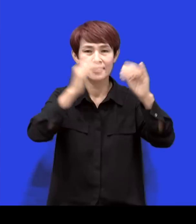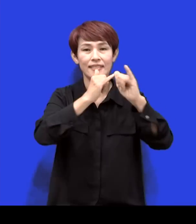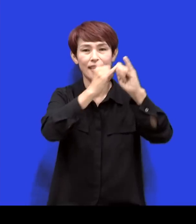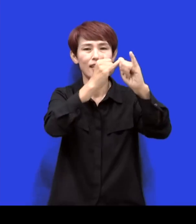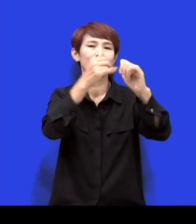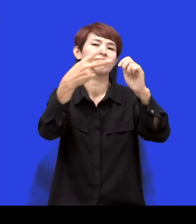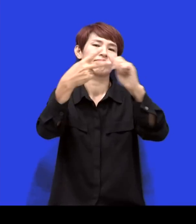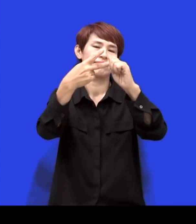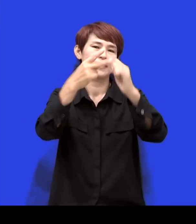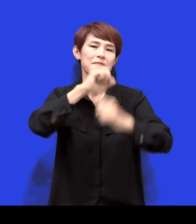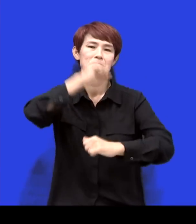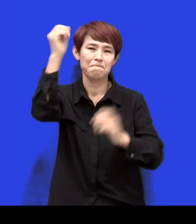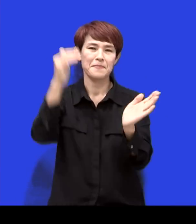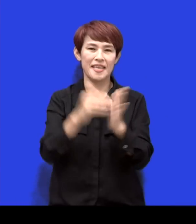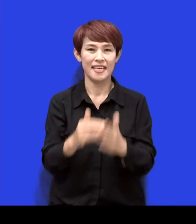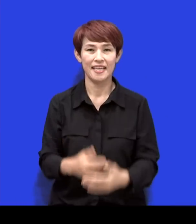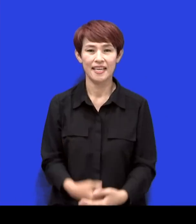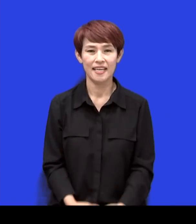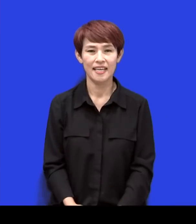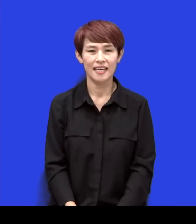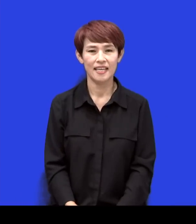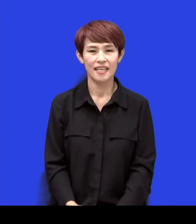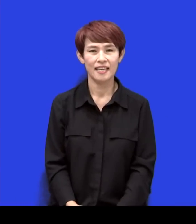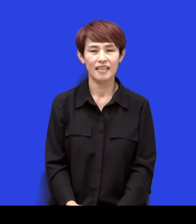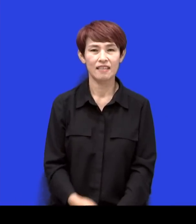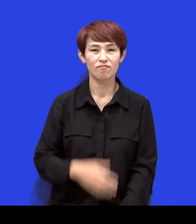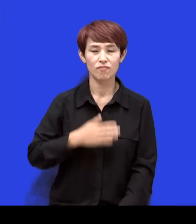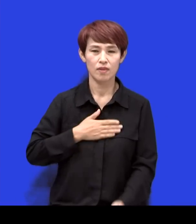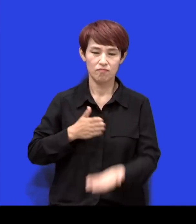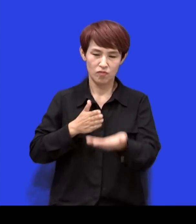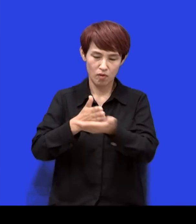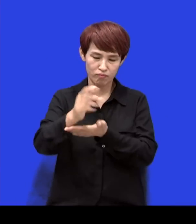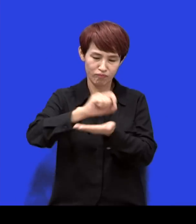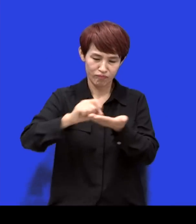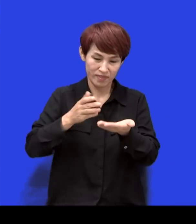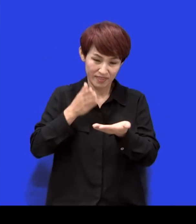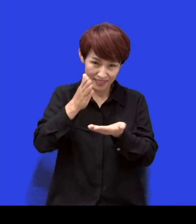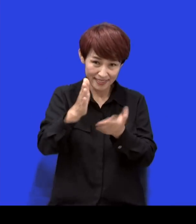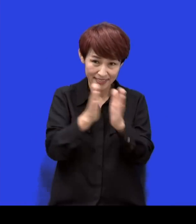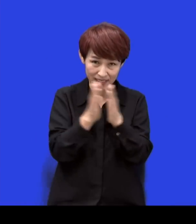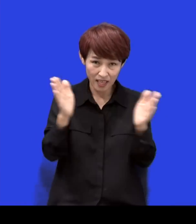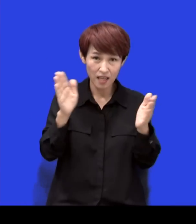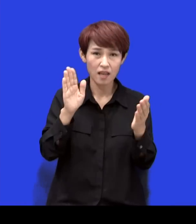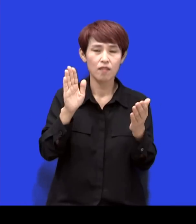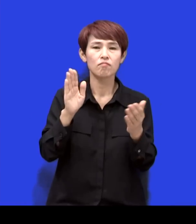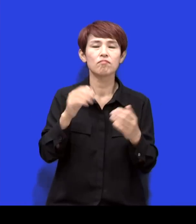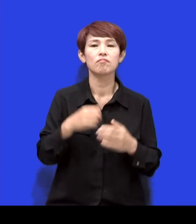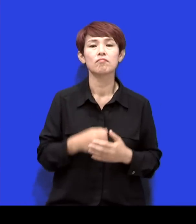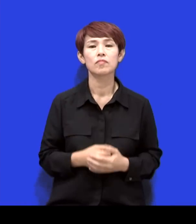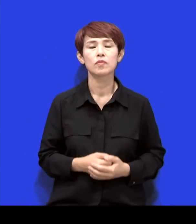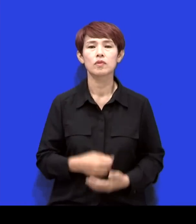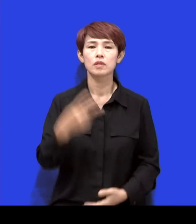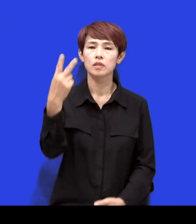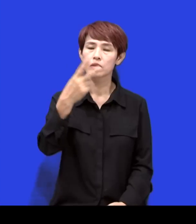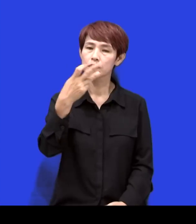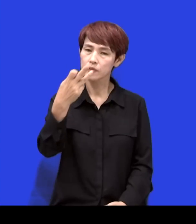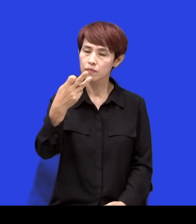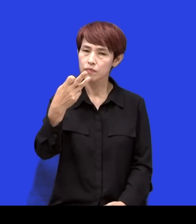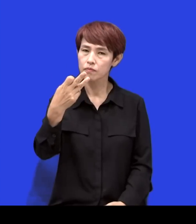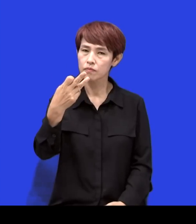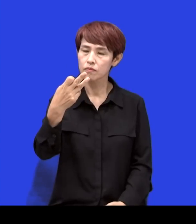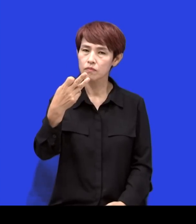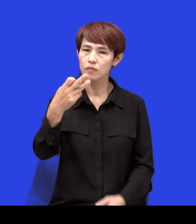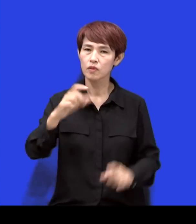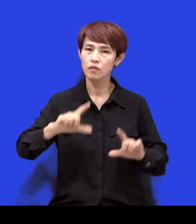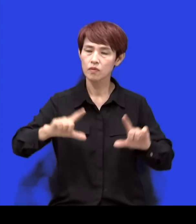때 그 출판사 잘 다니다 이제 그만두고 전업 작가를 했는데 네. 이제 소설가 데뷔한 게 2013년이니까 7년